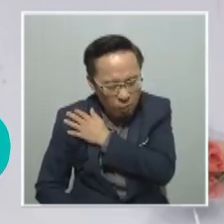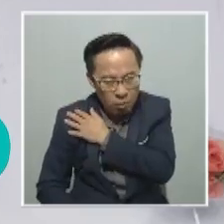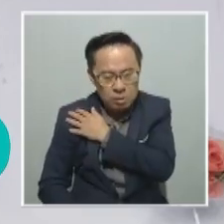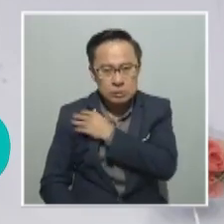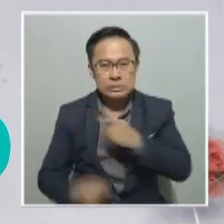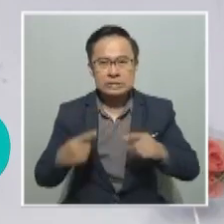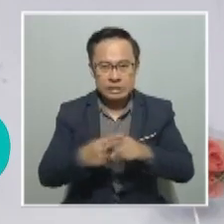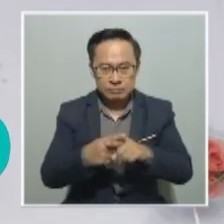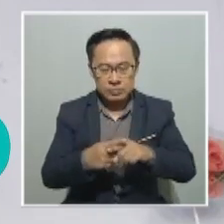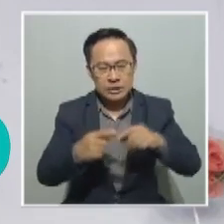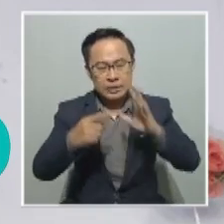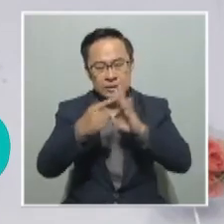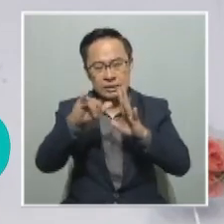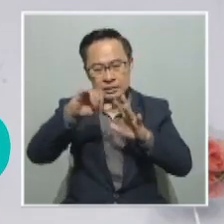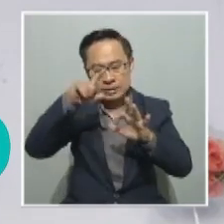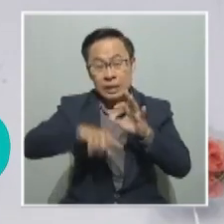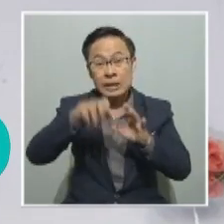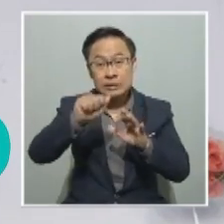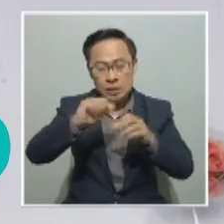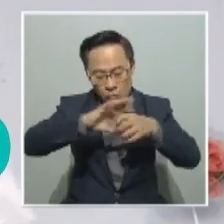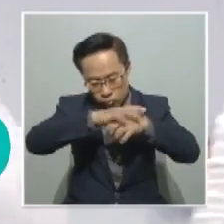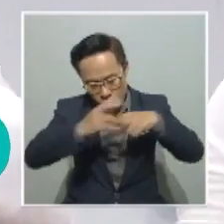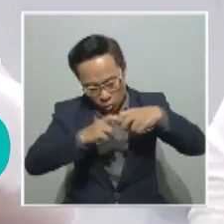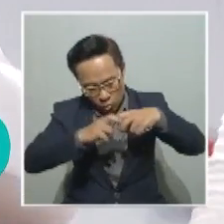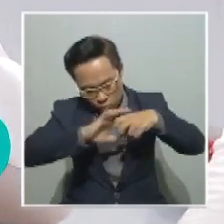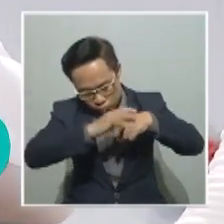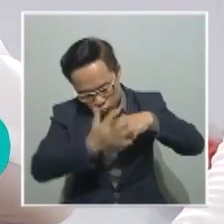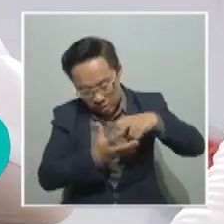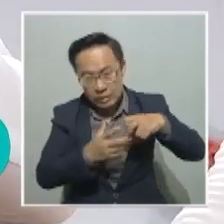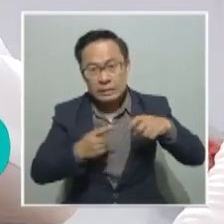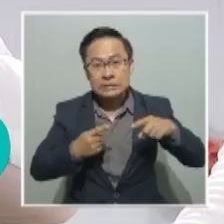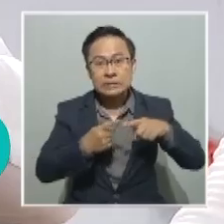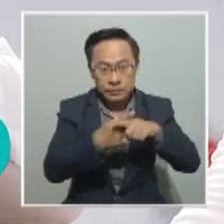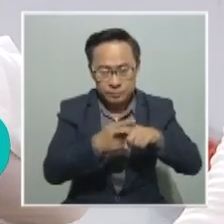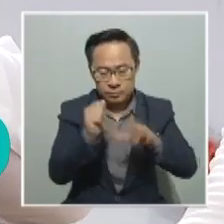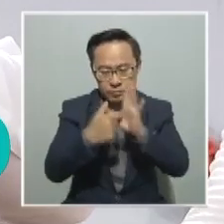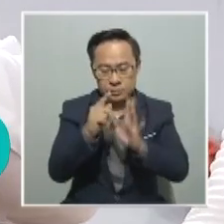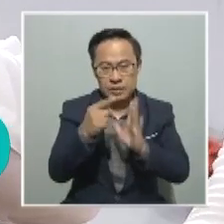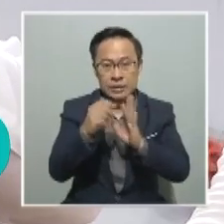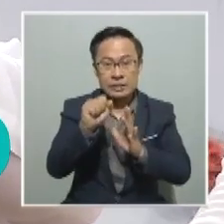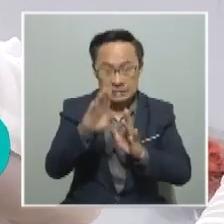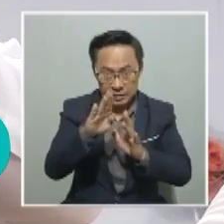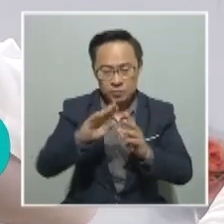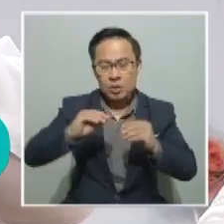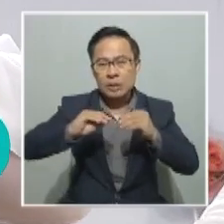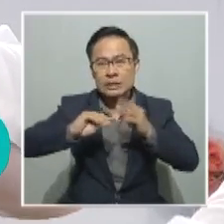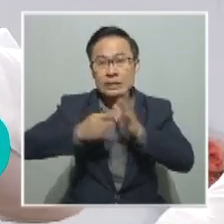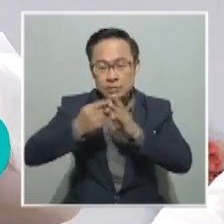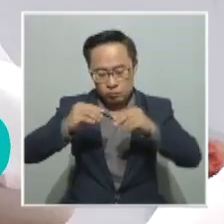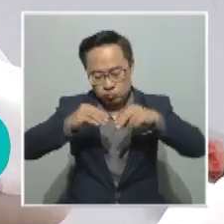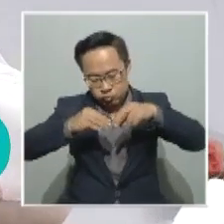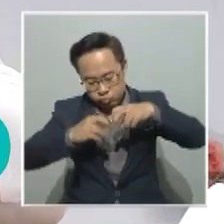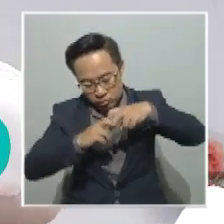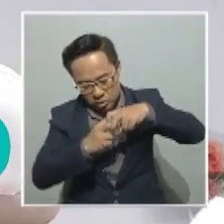เนี่ยมันมีการอักเสบของเยื่อหุ้มข้อจริงๆอ่ะมันจะอักเสบของเส้นเอ็นพวกนี้ก่อนแล้วมันก็จะอักเสบลามไปข้างใน